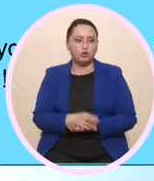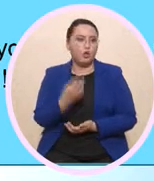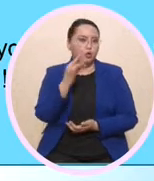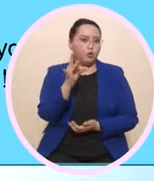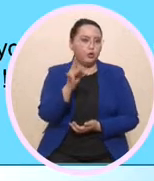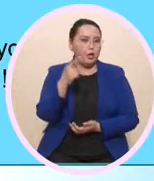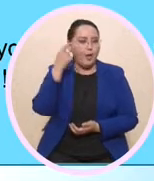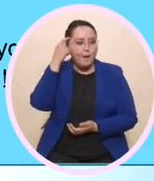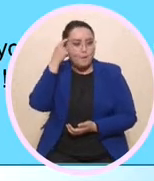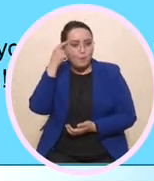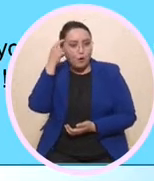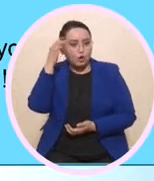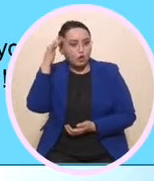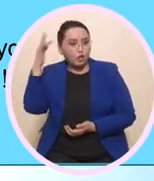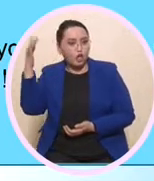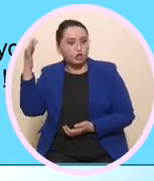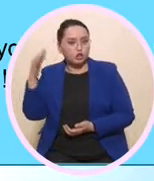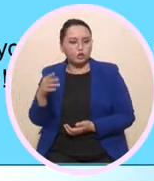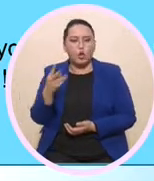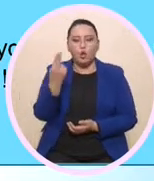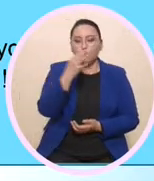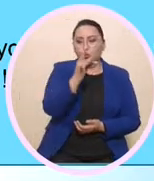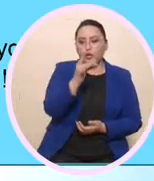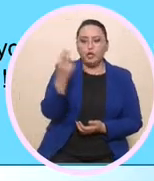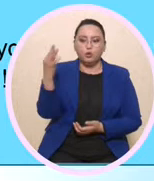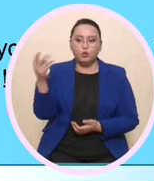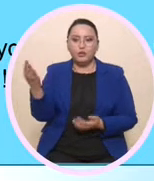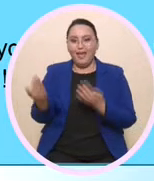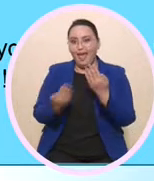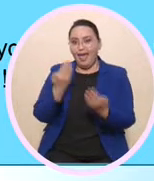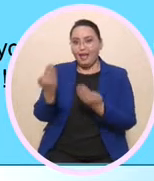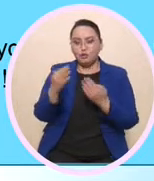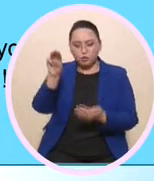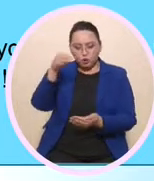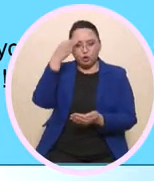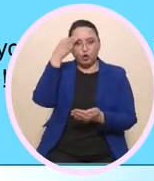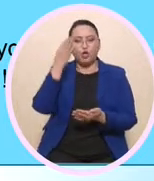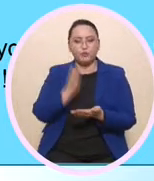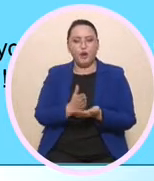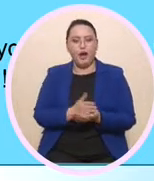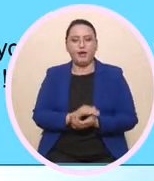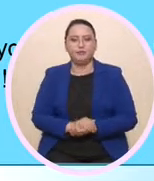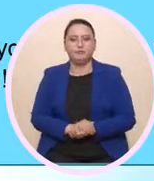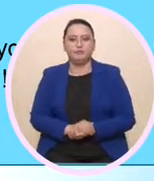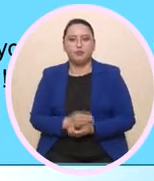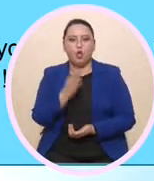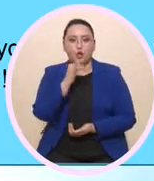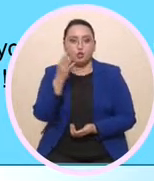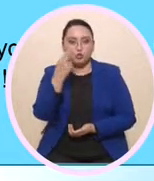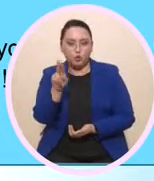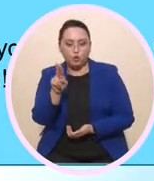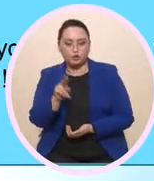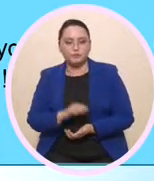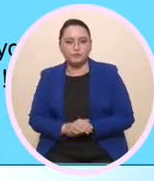бодлоос нь дүрийг дүртэй нь харьцуулж тодорхойлдог. За шууд тодорхойлолт гэдэг бол